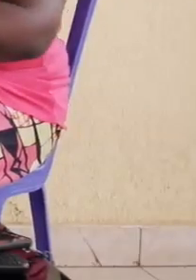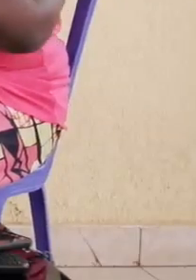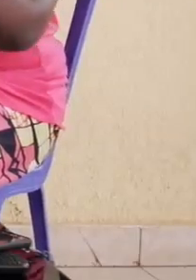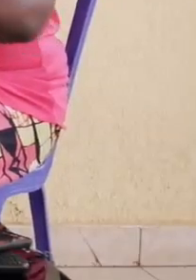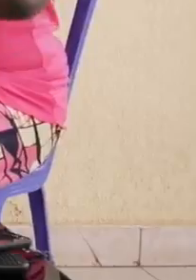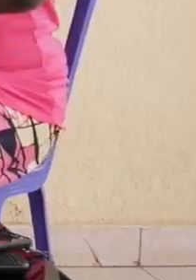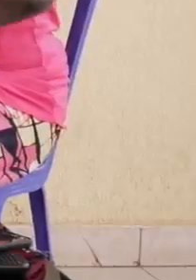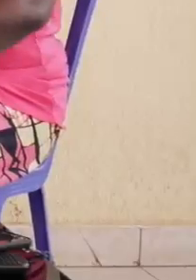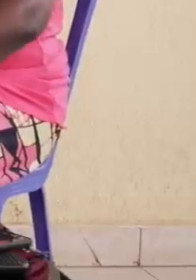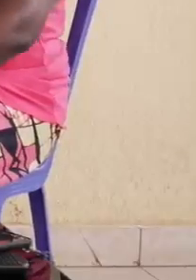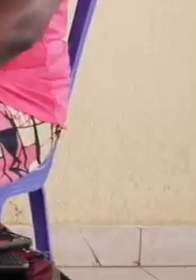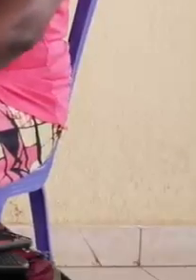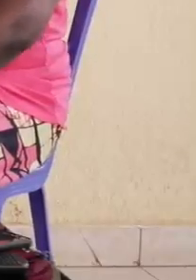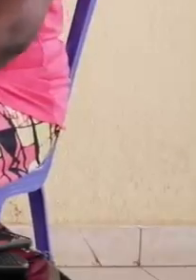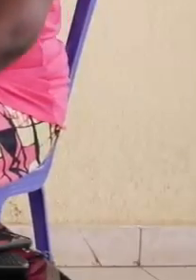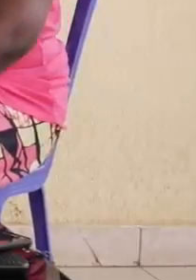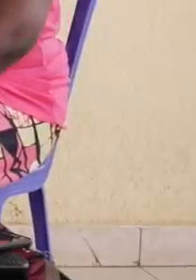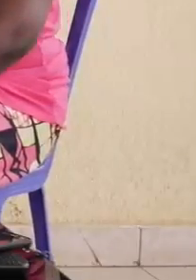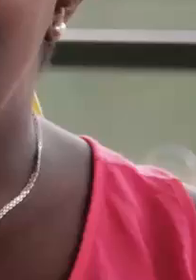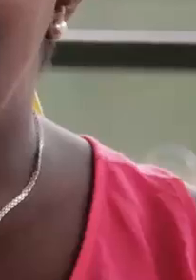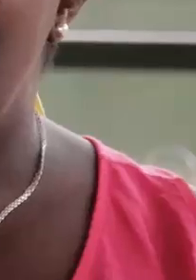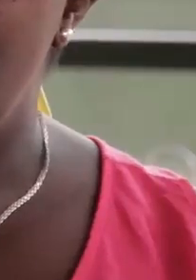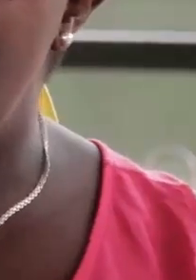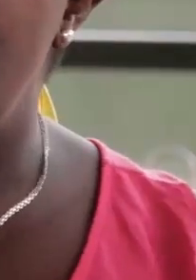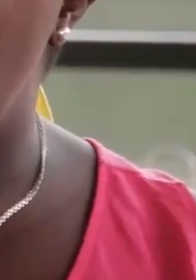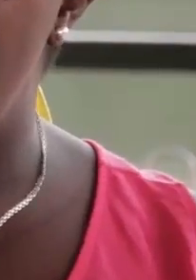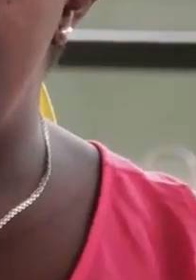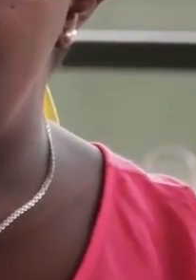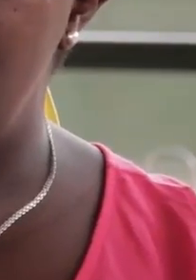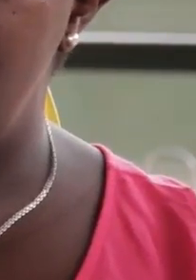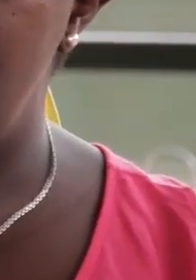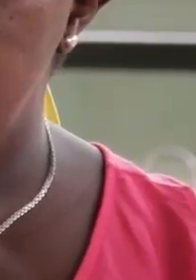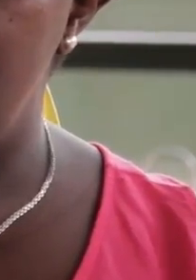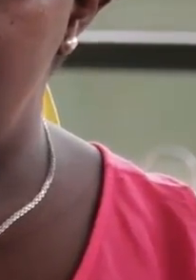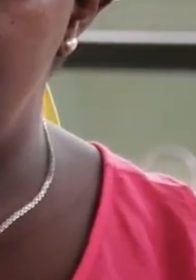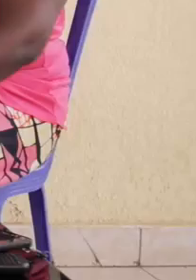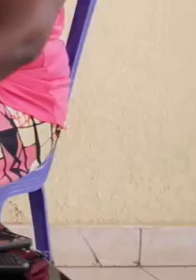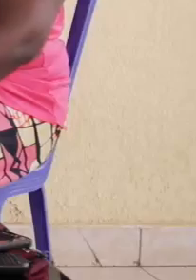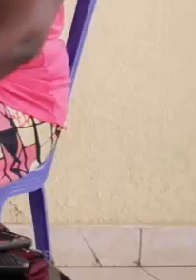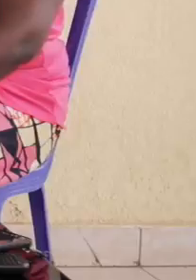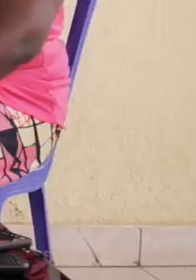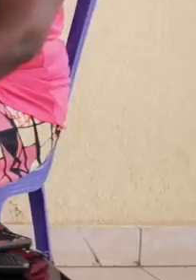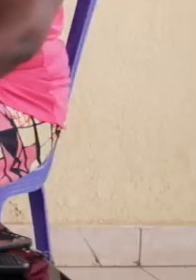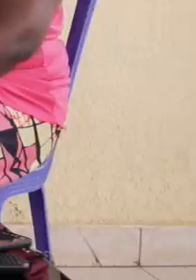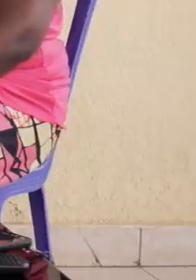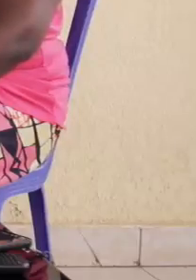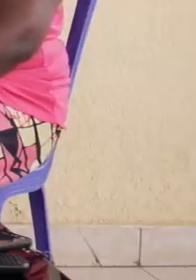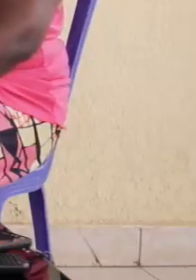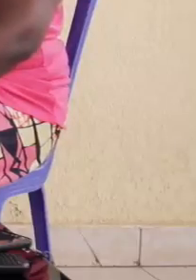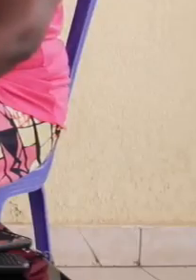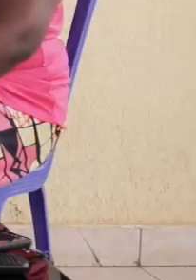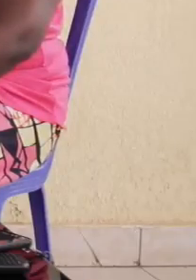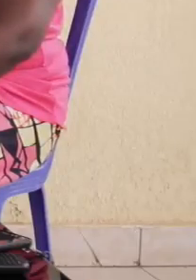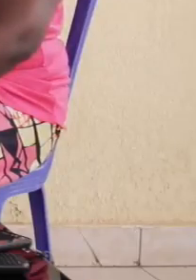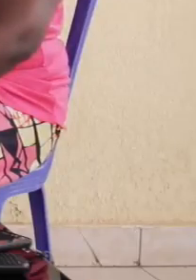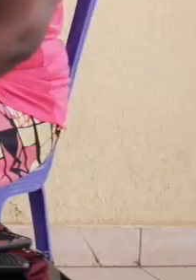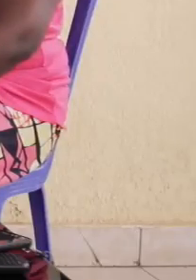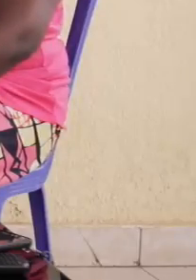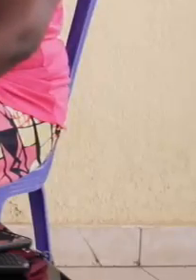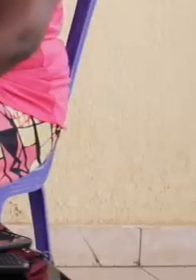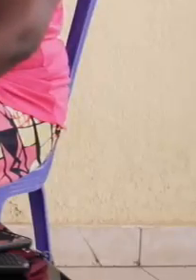ibitera imbaraga n'ibyubaka umubiri aha ibirayo mu cyiciro mu byubaka umubiri oya biri mu bitera imbaraga ko n'ibinyamafufu